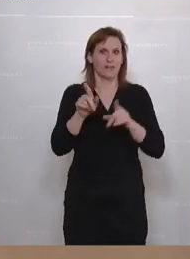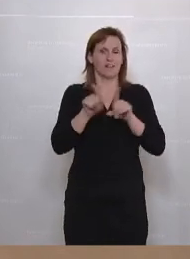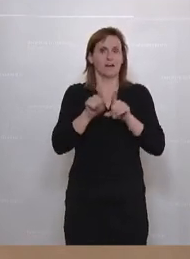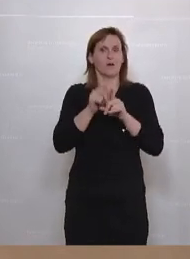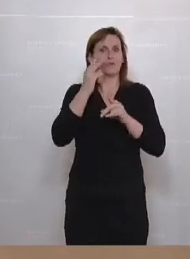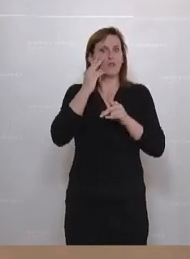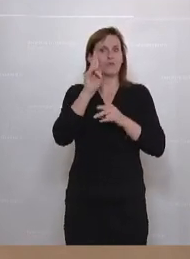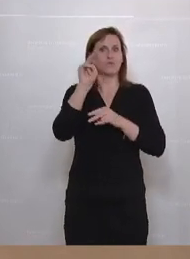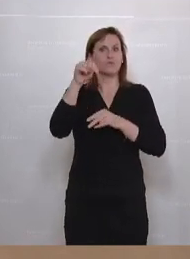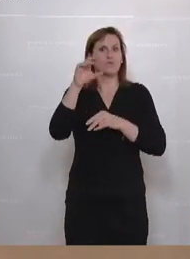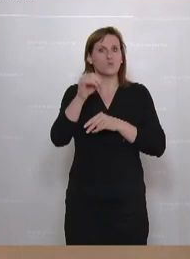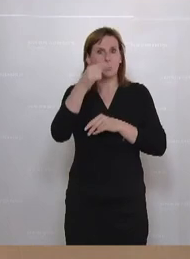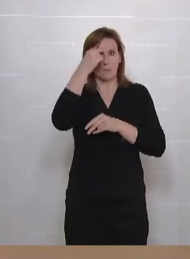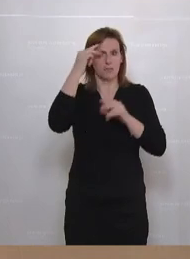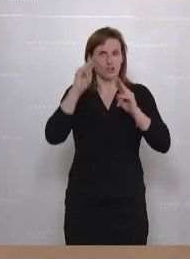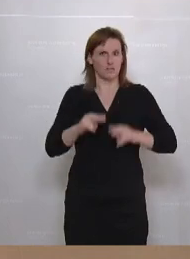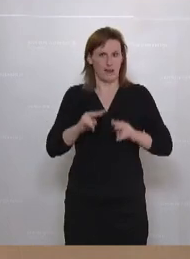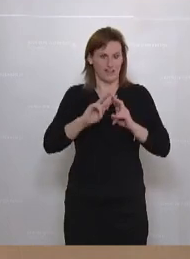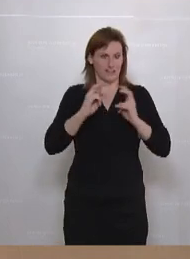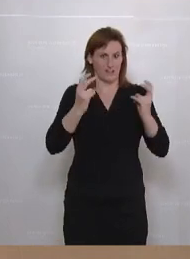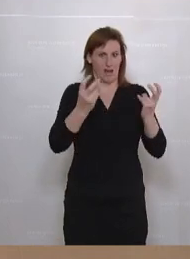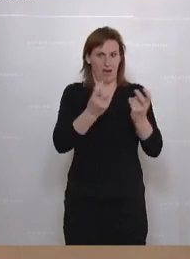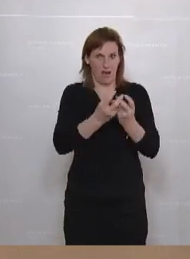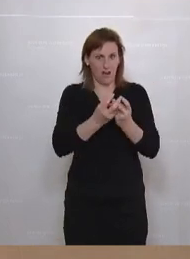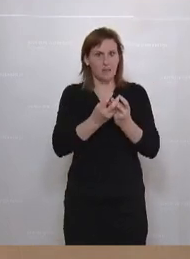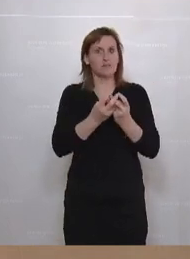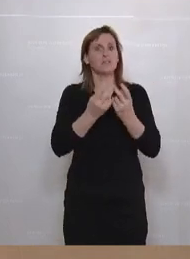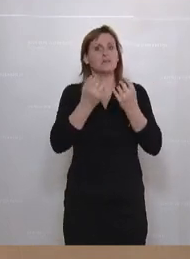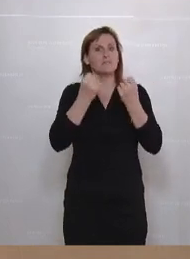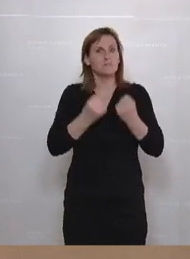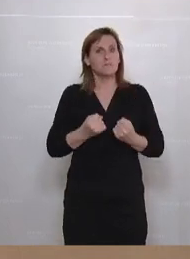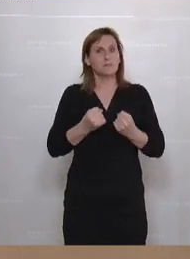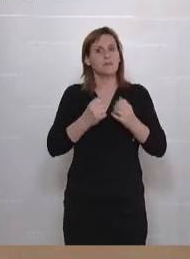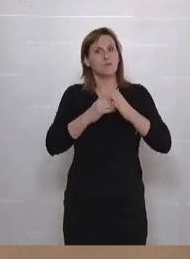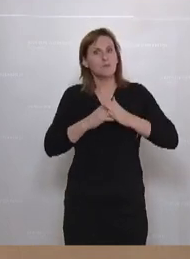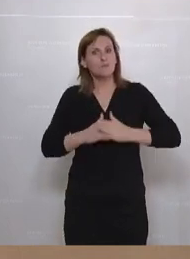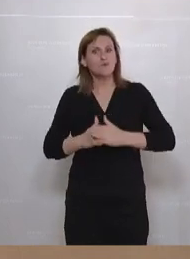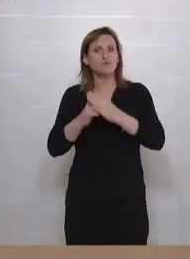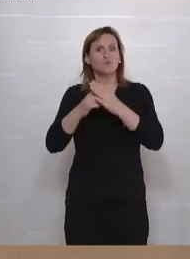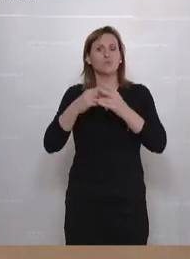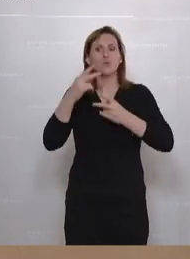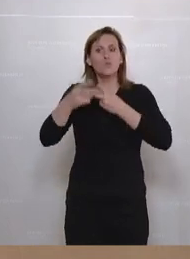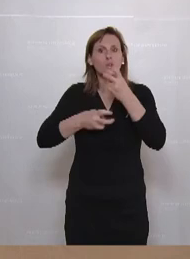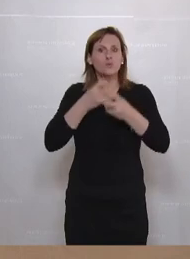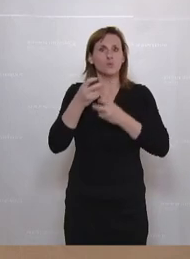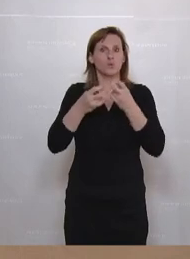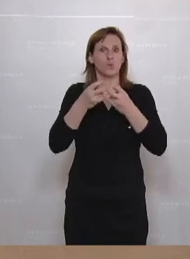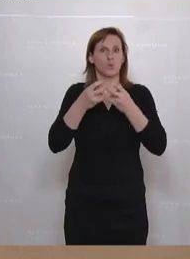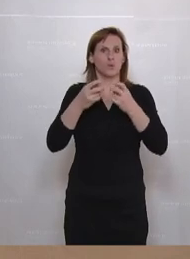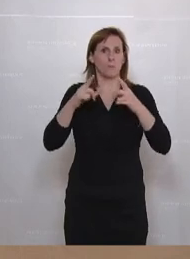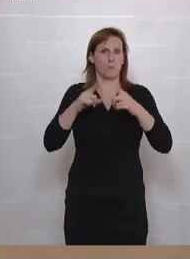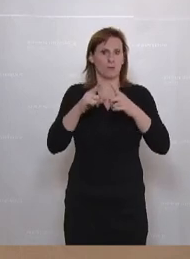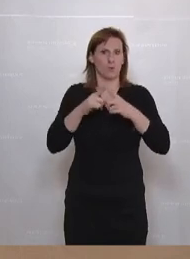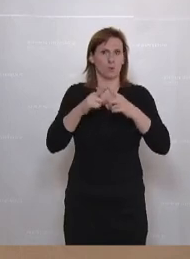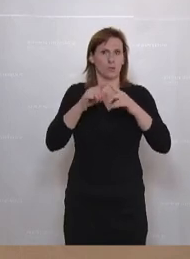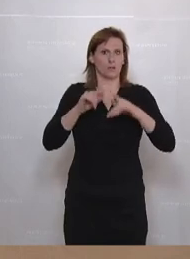der UNO, im UNO-Menschenrechtsrat, haben wir sehr stark unterstützte Einrichtung eines Untersuchungsmechanismus. Da steht im Zentrum das Büro